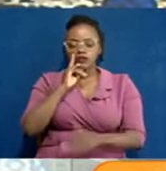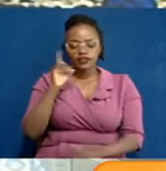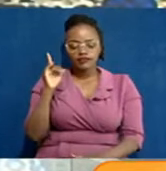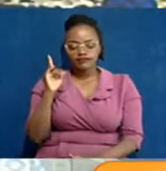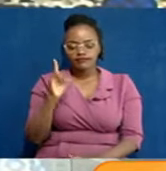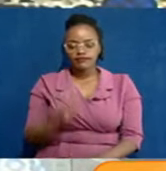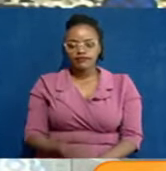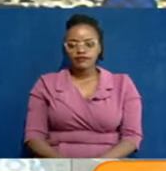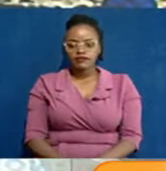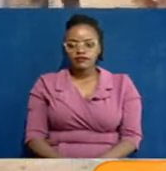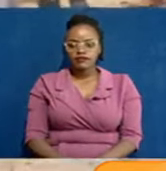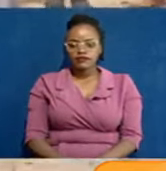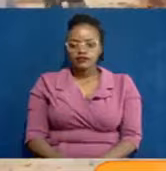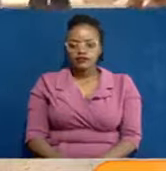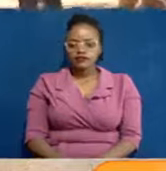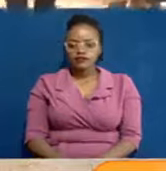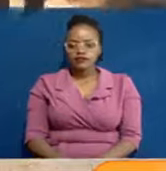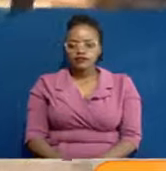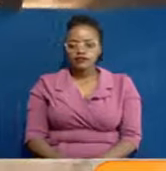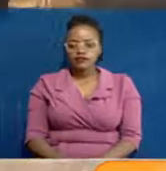zaidi.